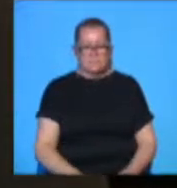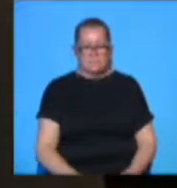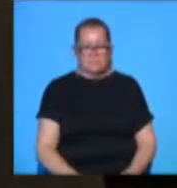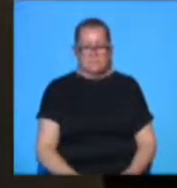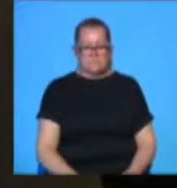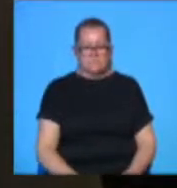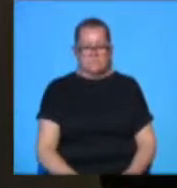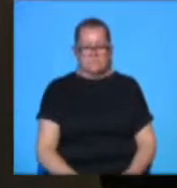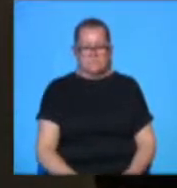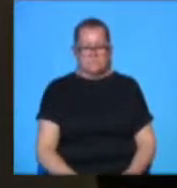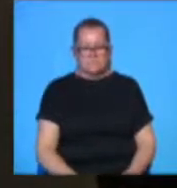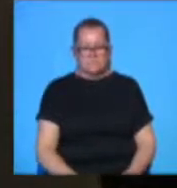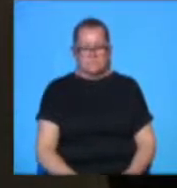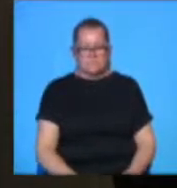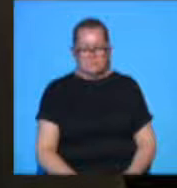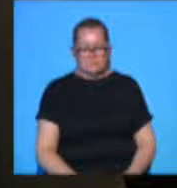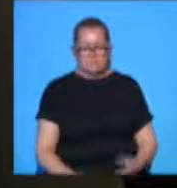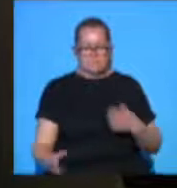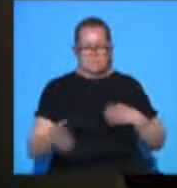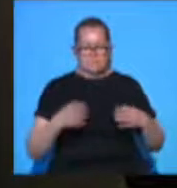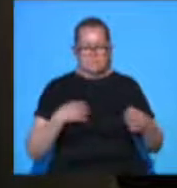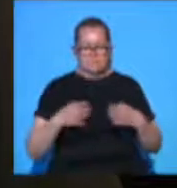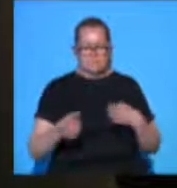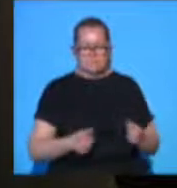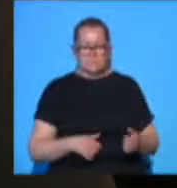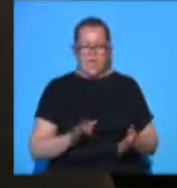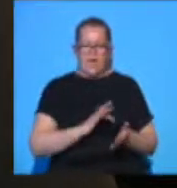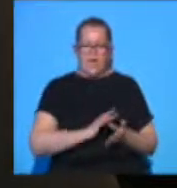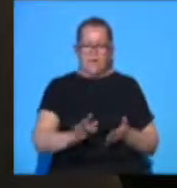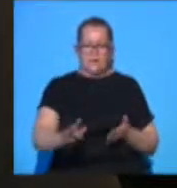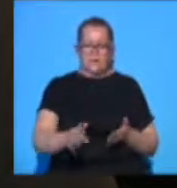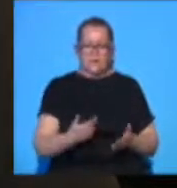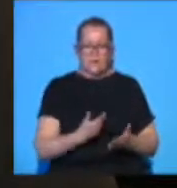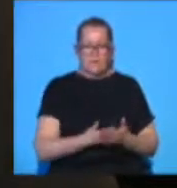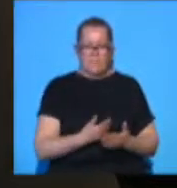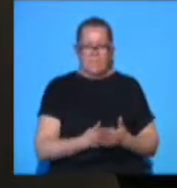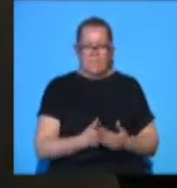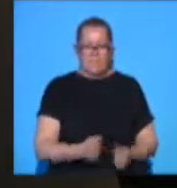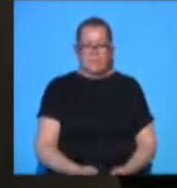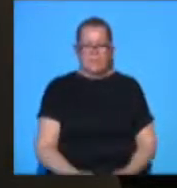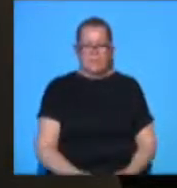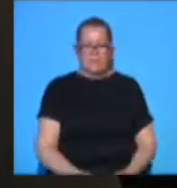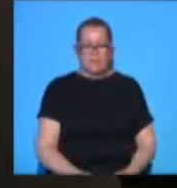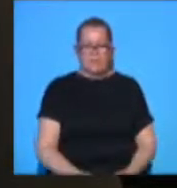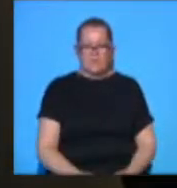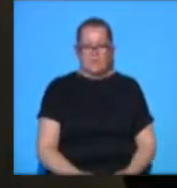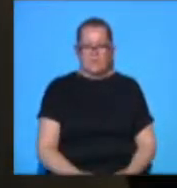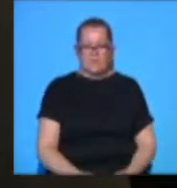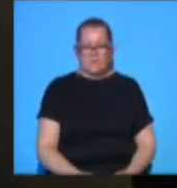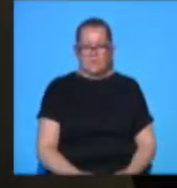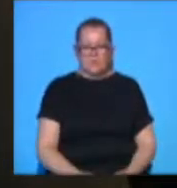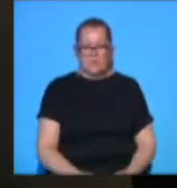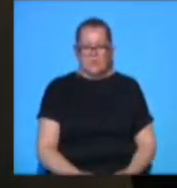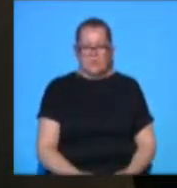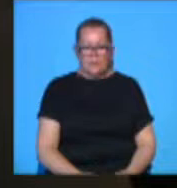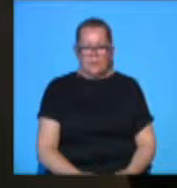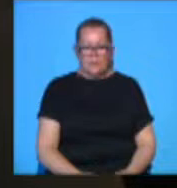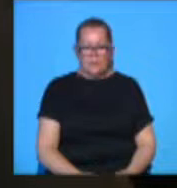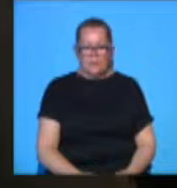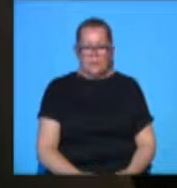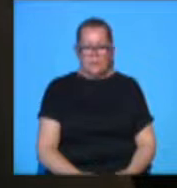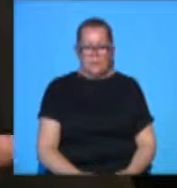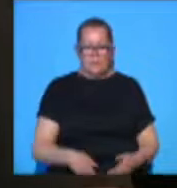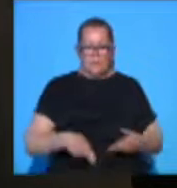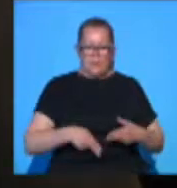către festivalul nostru. Avem spectacole gratuite pentru că, bineînțeles, suntem finanțați din bani